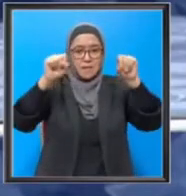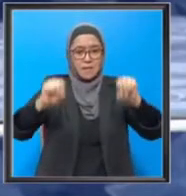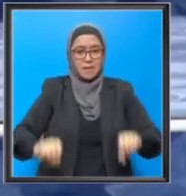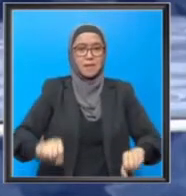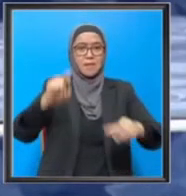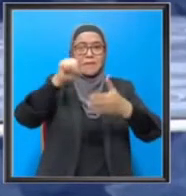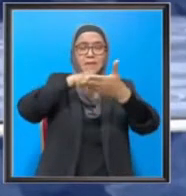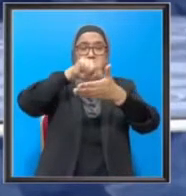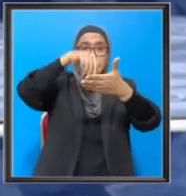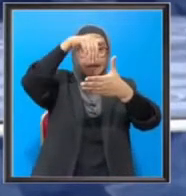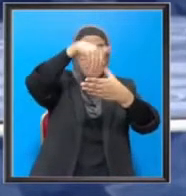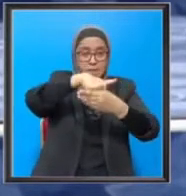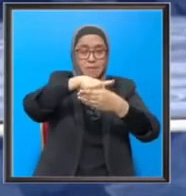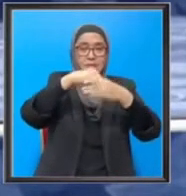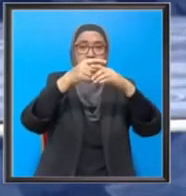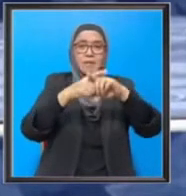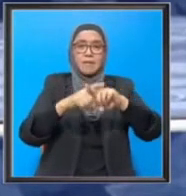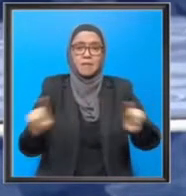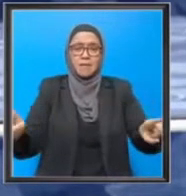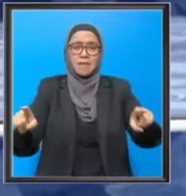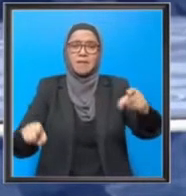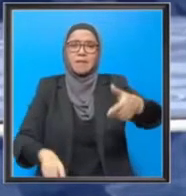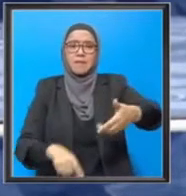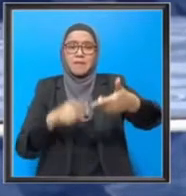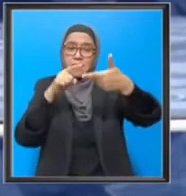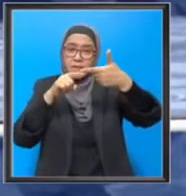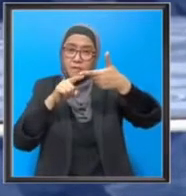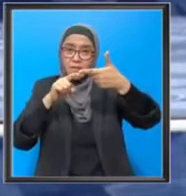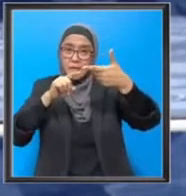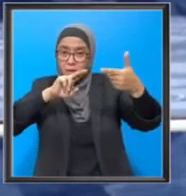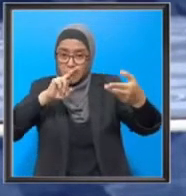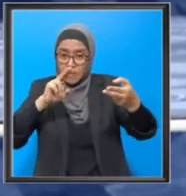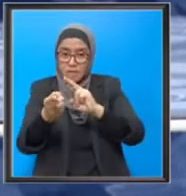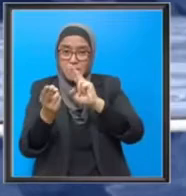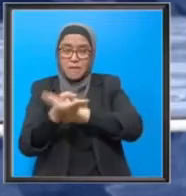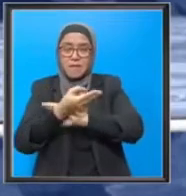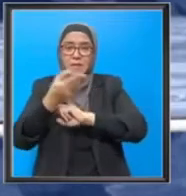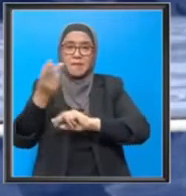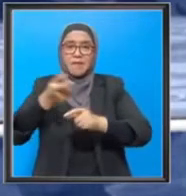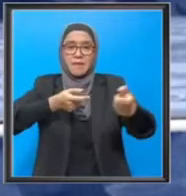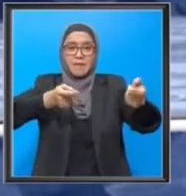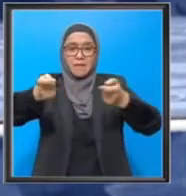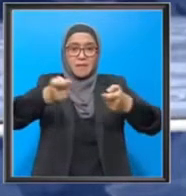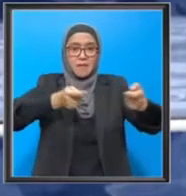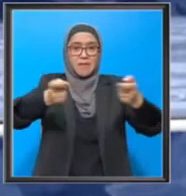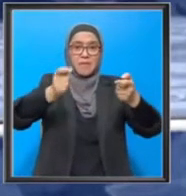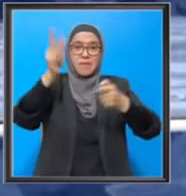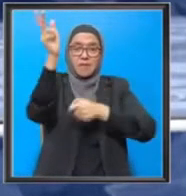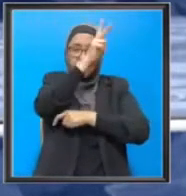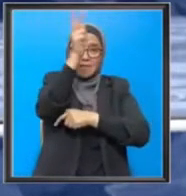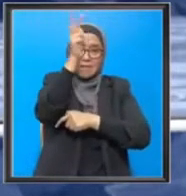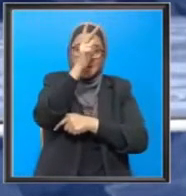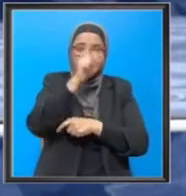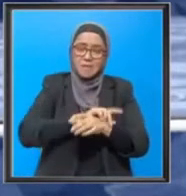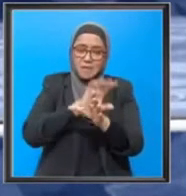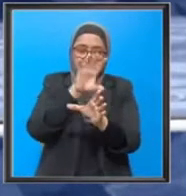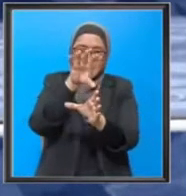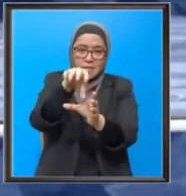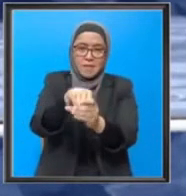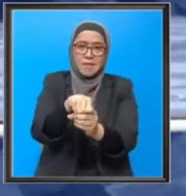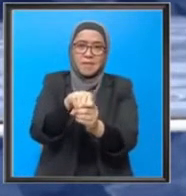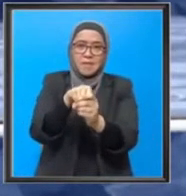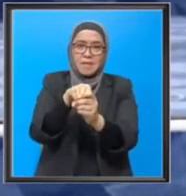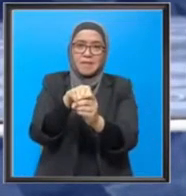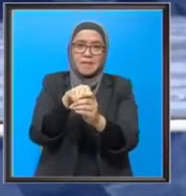namun juga terdapat perubahan dalam pelbagai aspek pengurusan kerajaan yang turut melibatkan